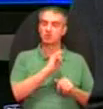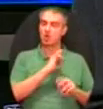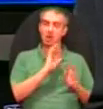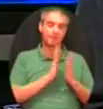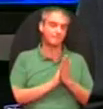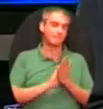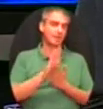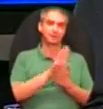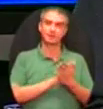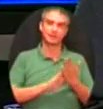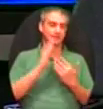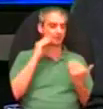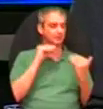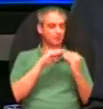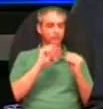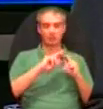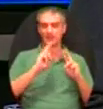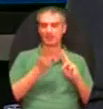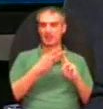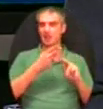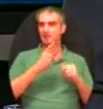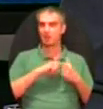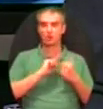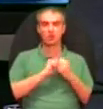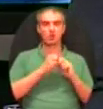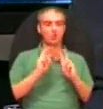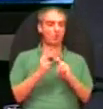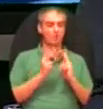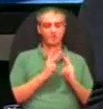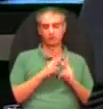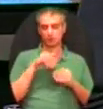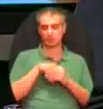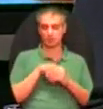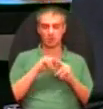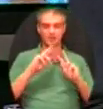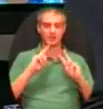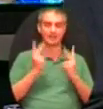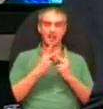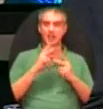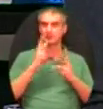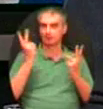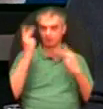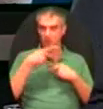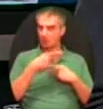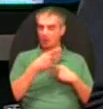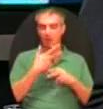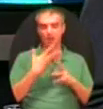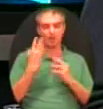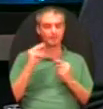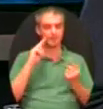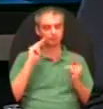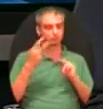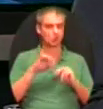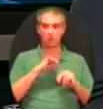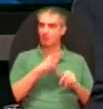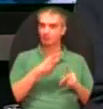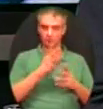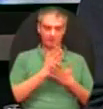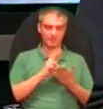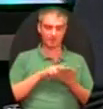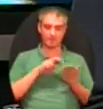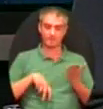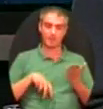אותו תאום של הקהילה הבינלאומית, או של קבוצות בתוך הקהילה הבינלאומית, הסכמים רב צדדים לא מעניינים אותו, הוא